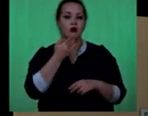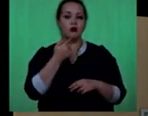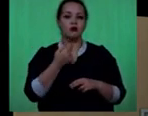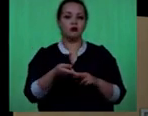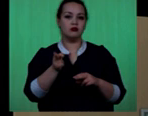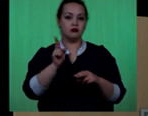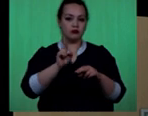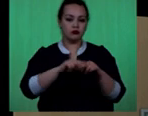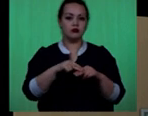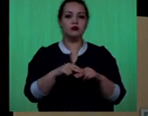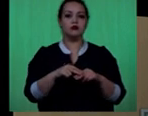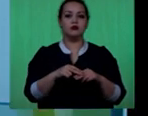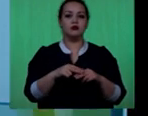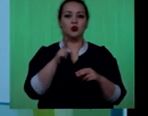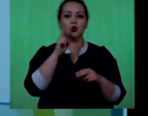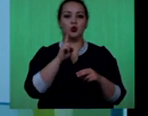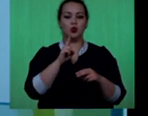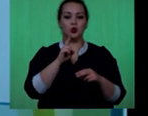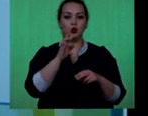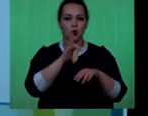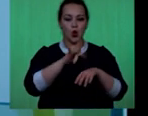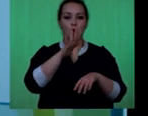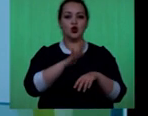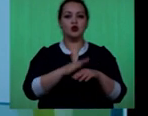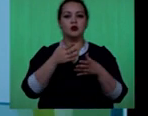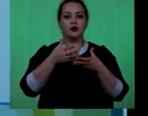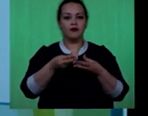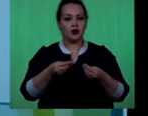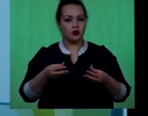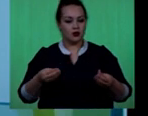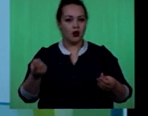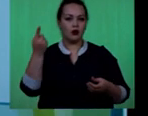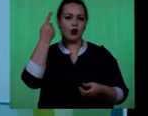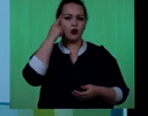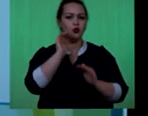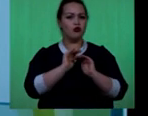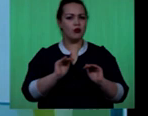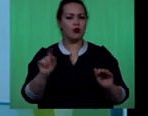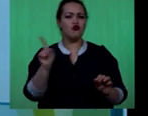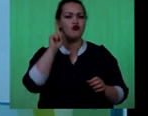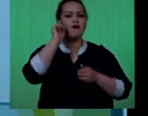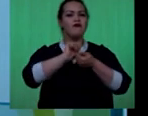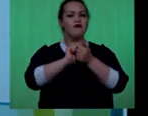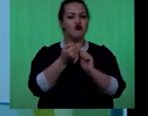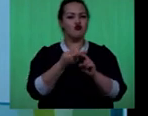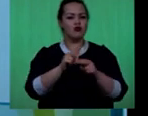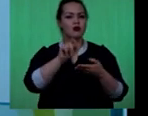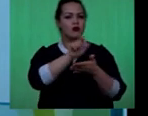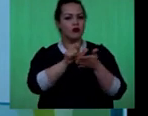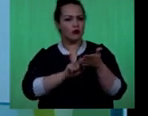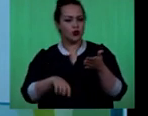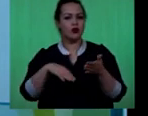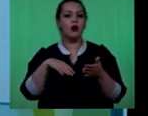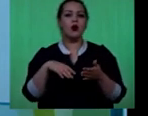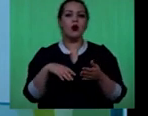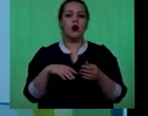кончилось весна я думаю ребята вы выучили это стихотворение и получили все только отличные баллы